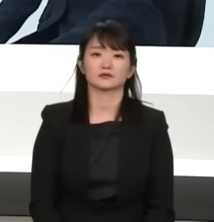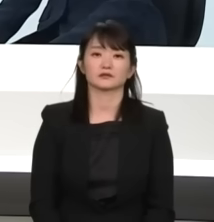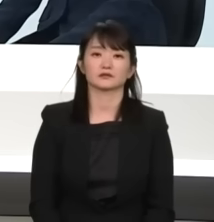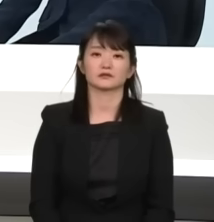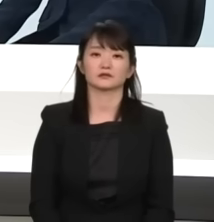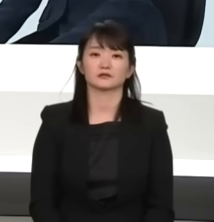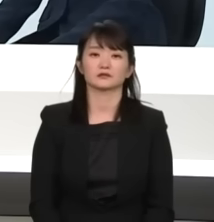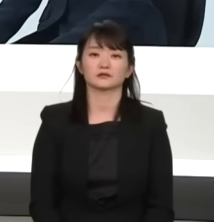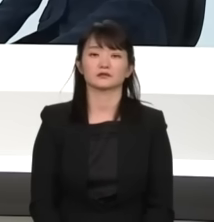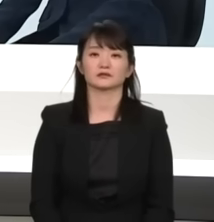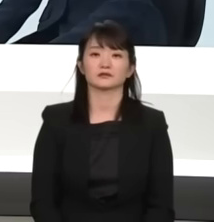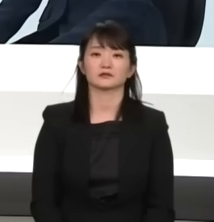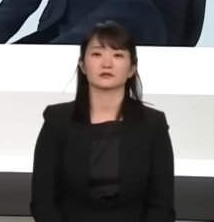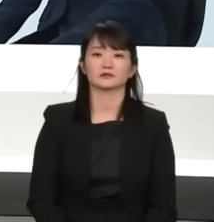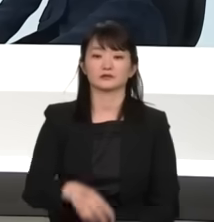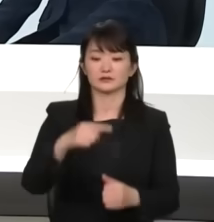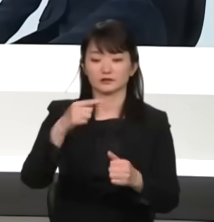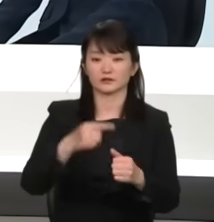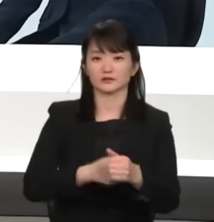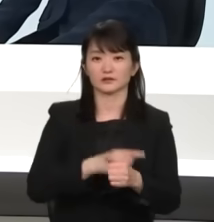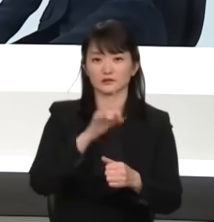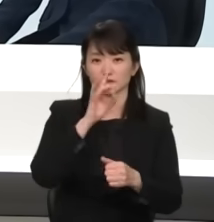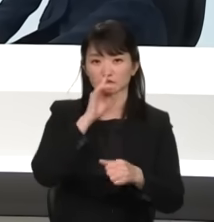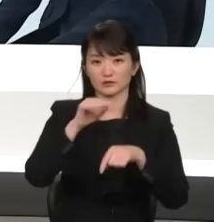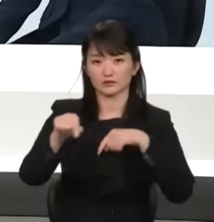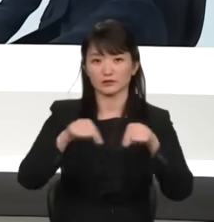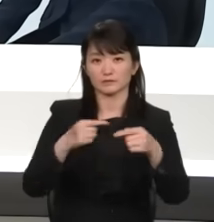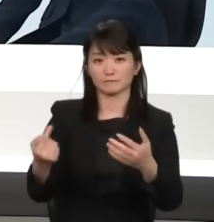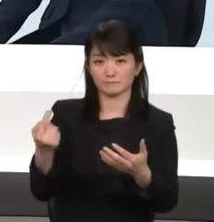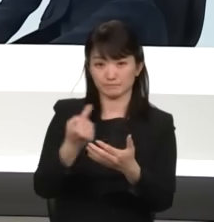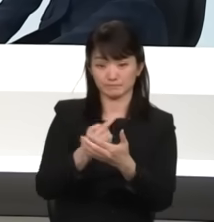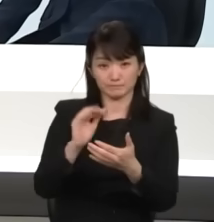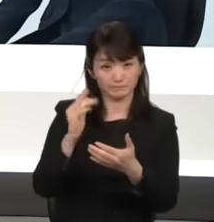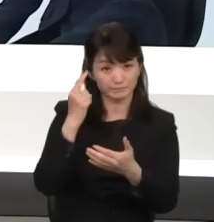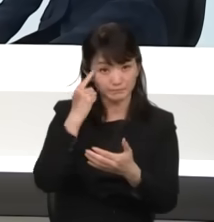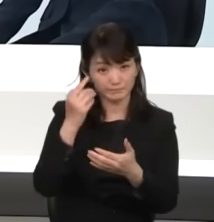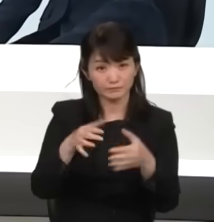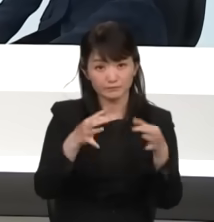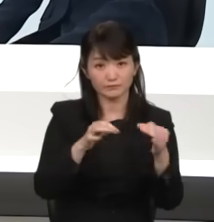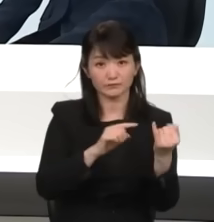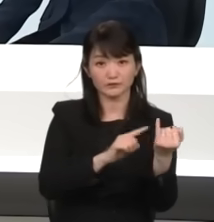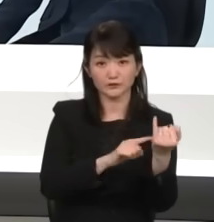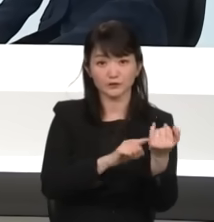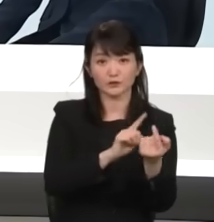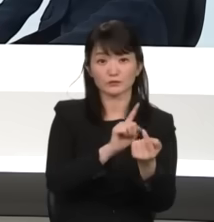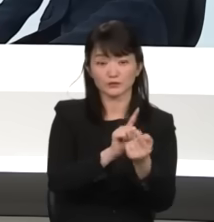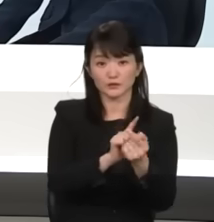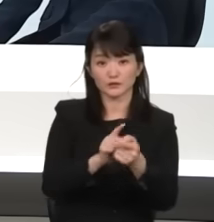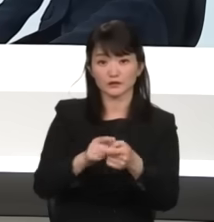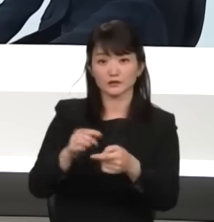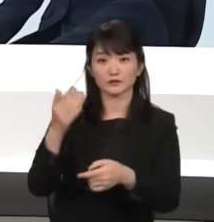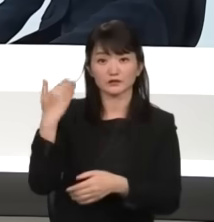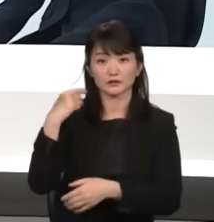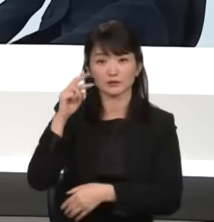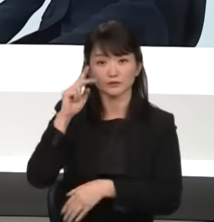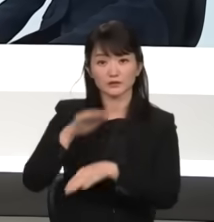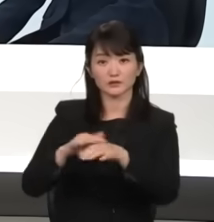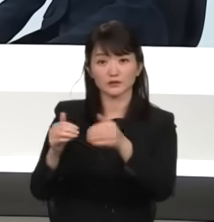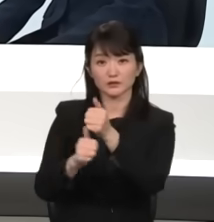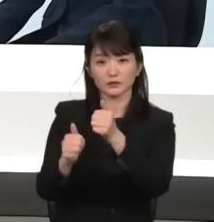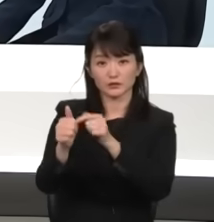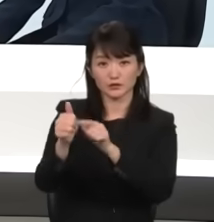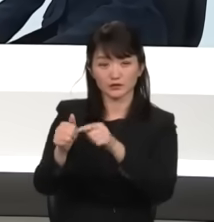그러면서 이 중앙 정치까지 발을 딛게 된 건가요? 이 김 전 의원을 통해 만난 김종인 전 비대위원장과의